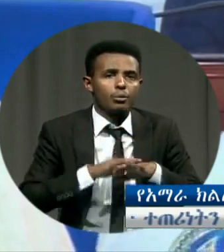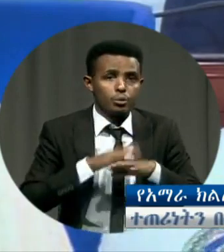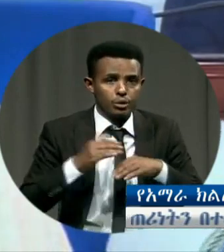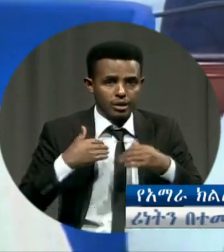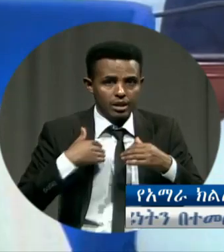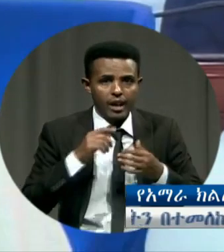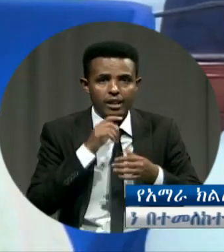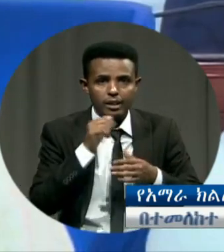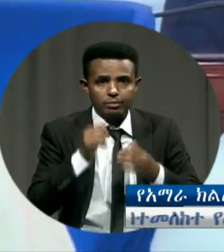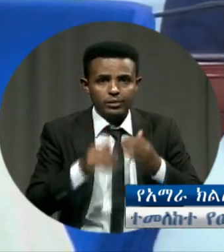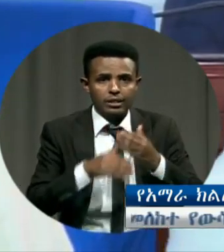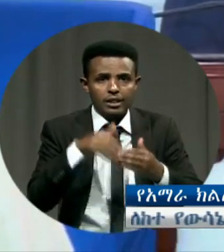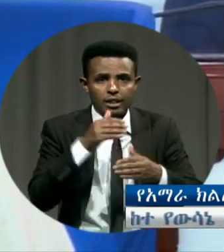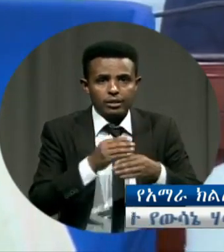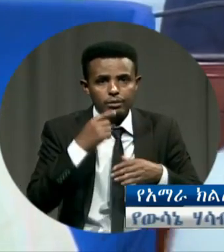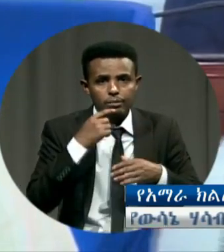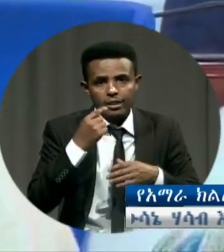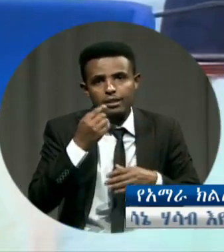አለ። አመሰግናለሁ።